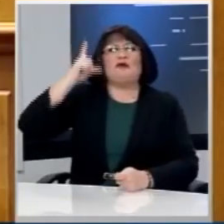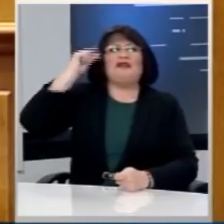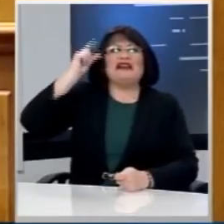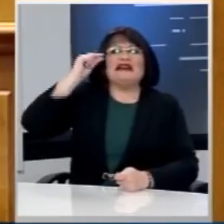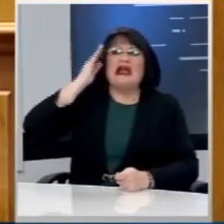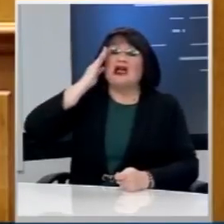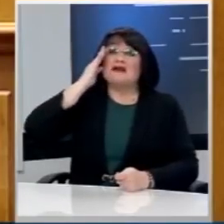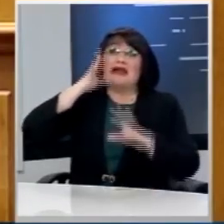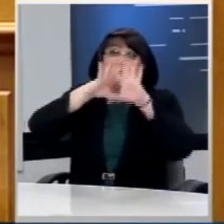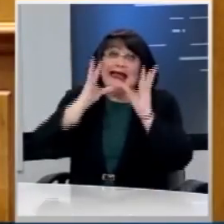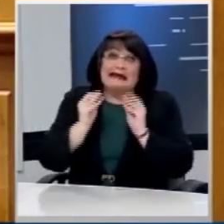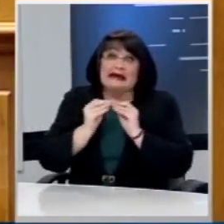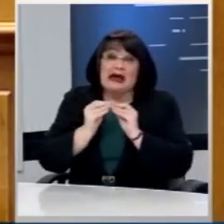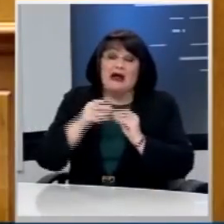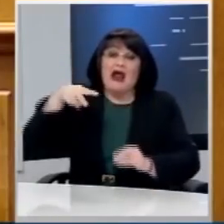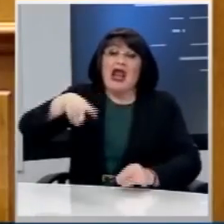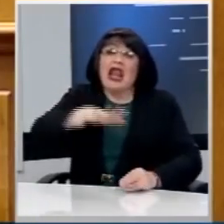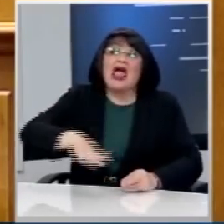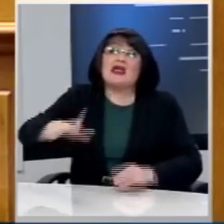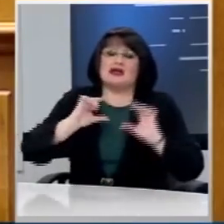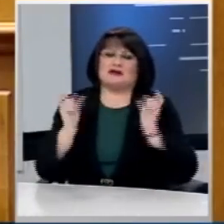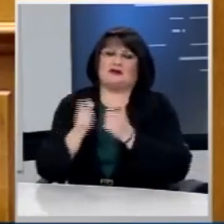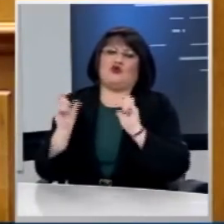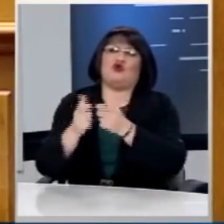φοιτητές, συνολικά στις λαϊκές